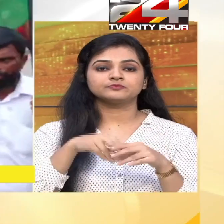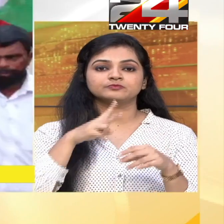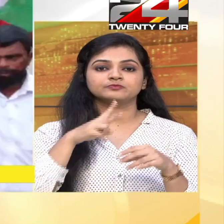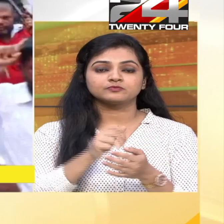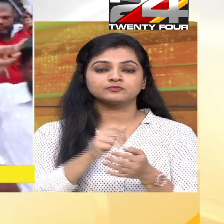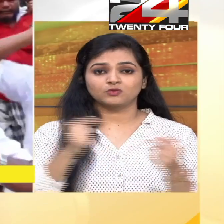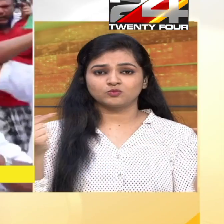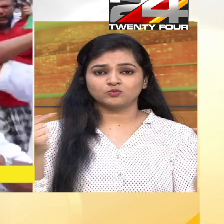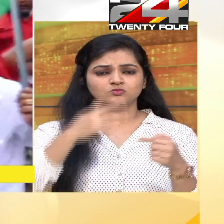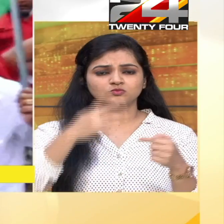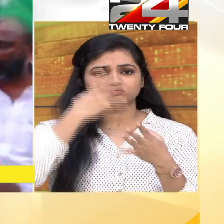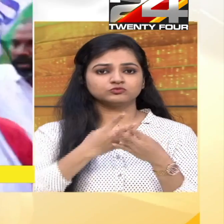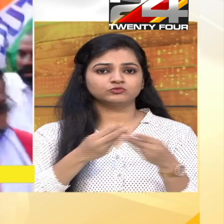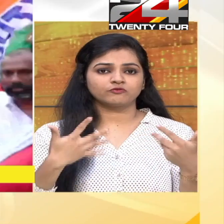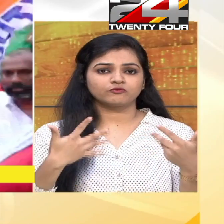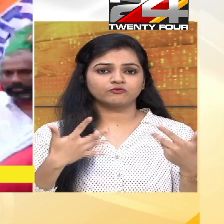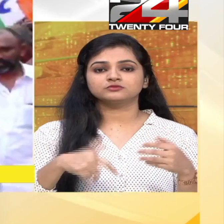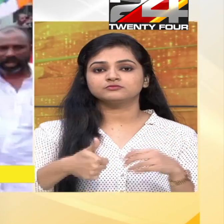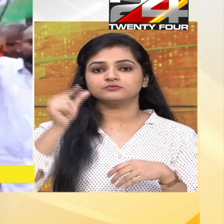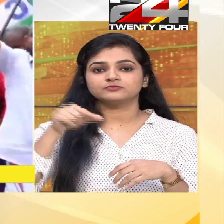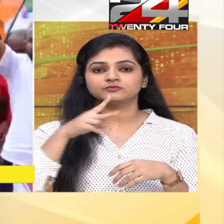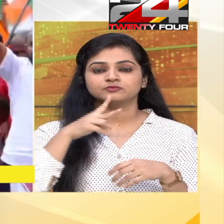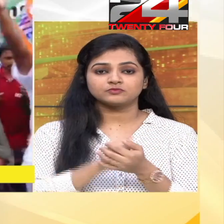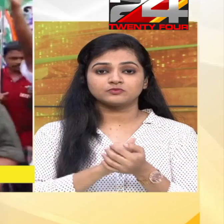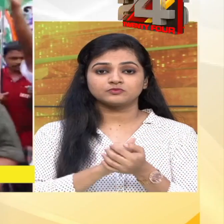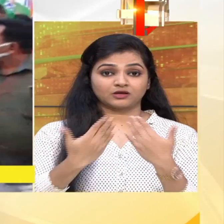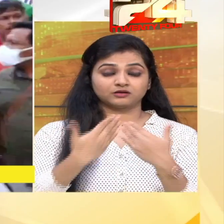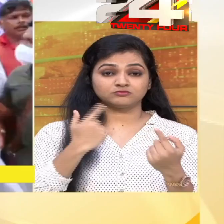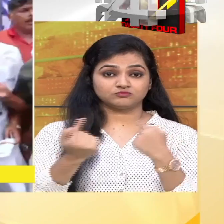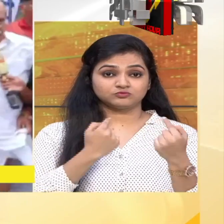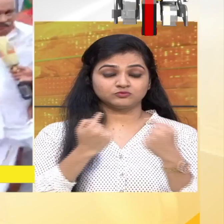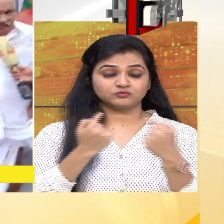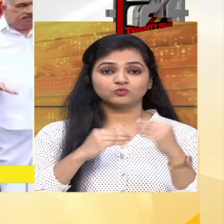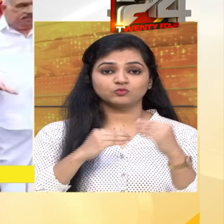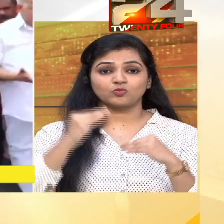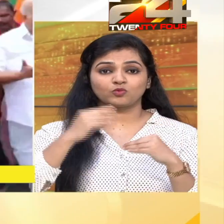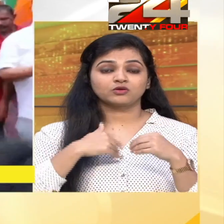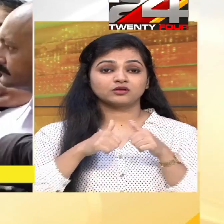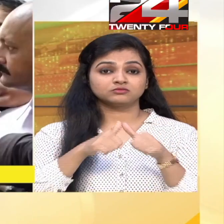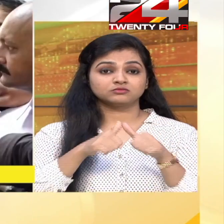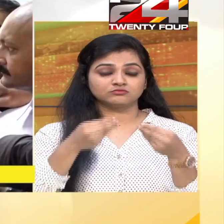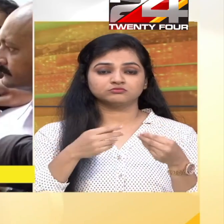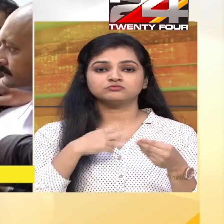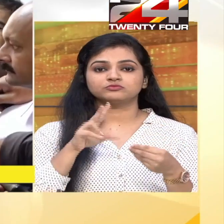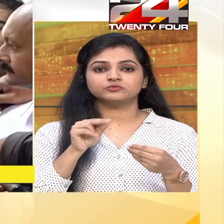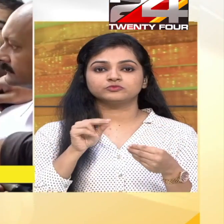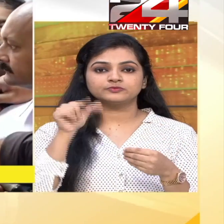വിവാദം അവസാനിച്ചെന്നായിരുന്നു പ്രതിപക്ഷ നേതാവിന്റെ പ്രതികരണം. തനിക്കെതിരായ വിമർശനങ്ങളിൽ കൂടുതൽ പ്രതികരണത്തിനും അദ്ദേഹം